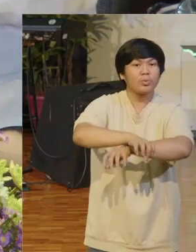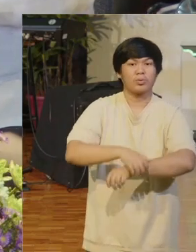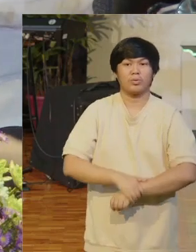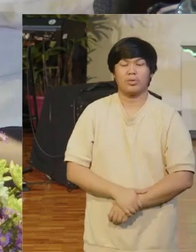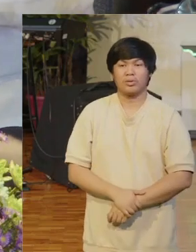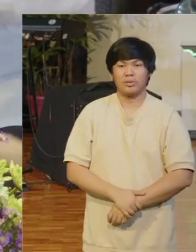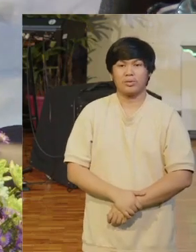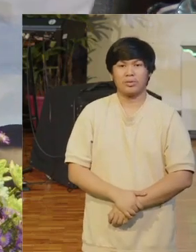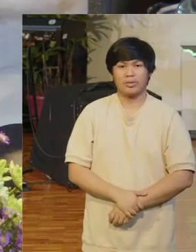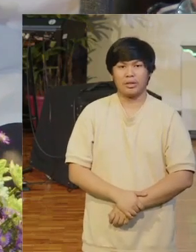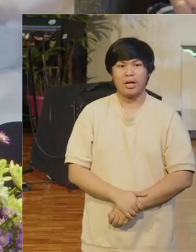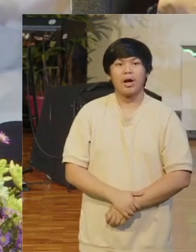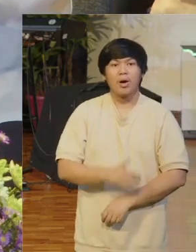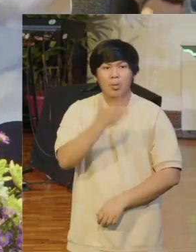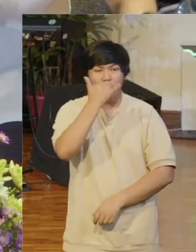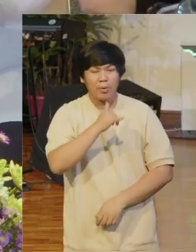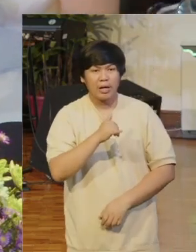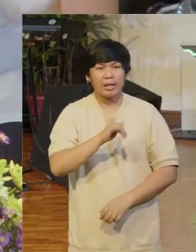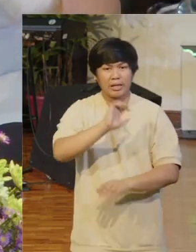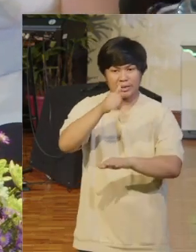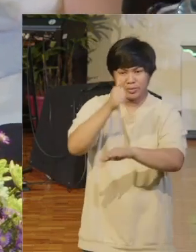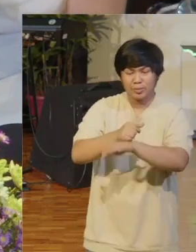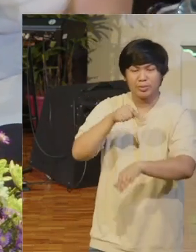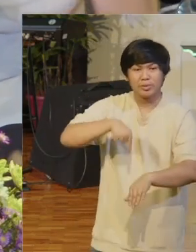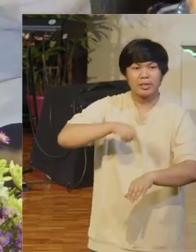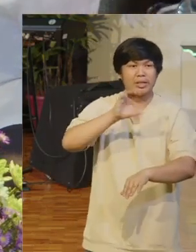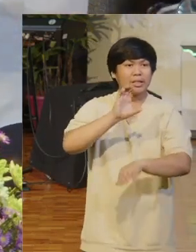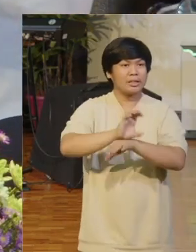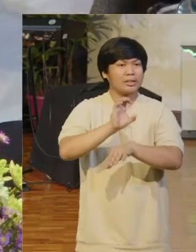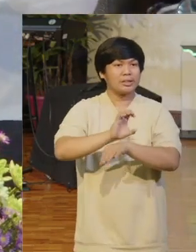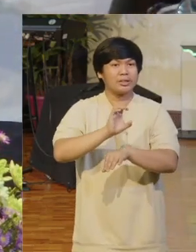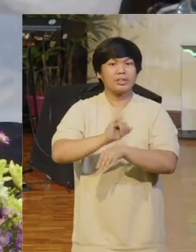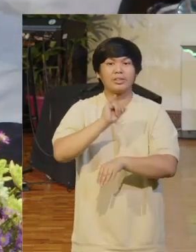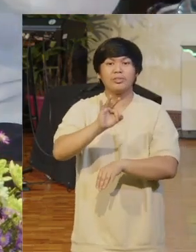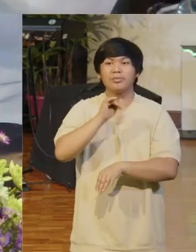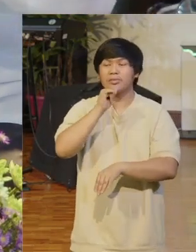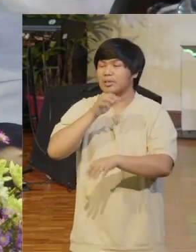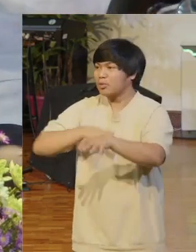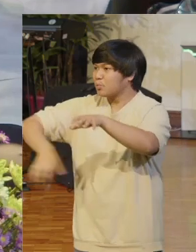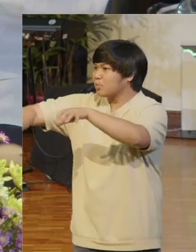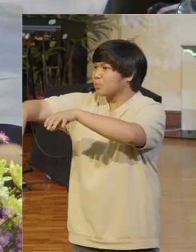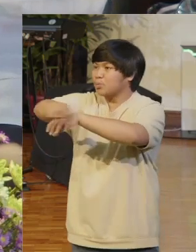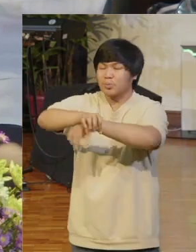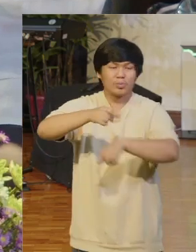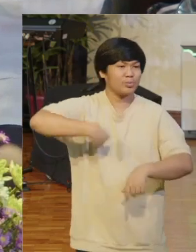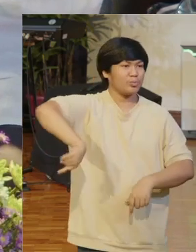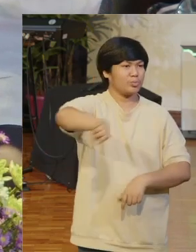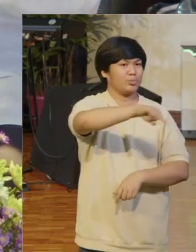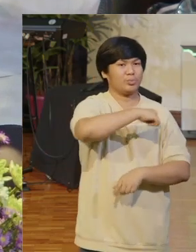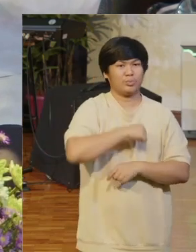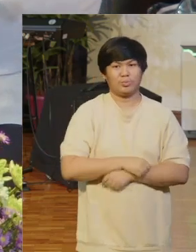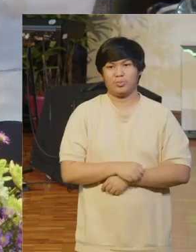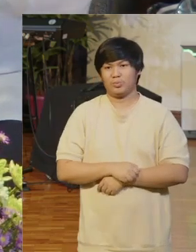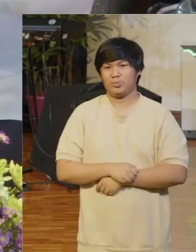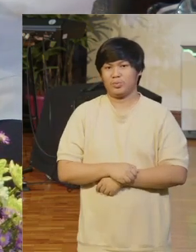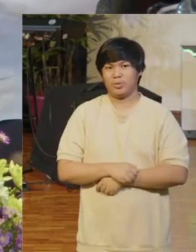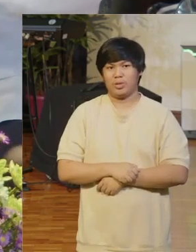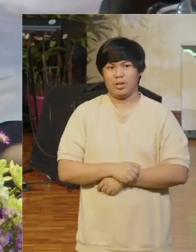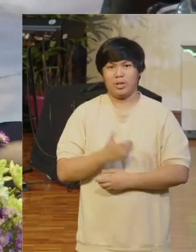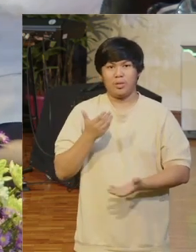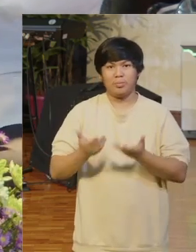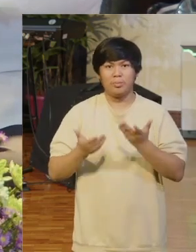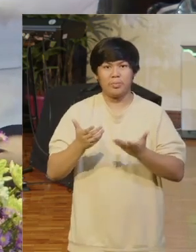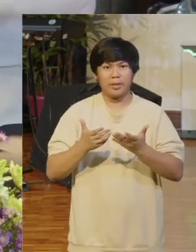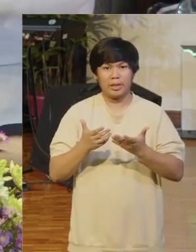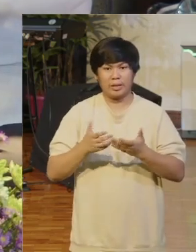ating kapaligiran? Bakit maglalagay ng church dito ang Diyos kung hindi sila nandyan sa paligid natin? Baka sila yung nagdadaan